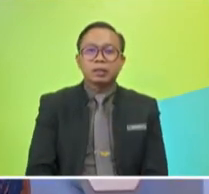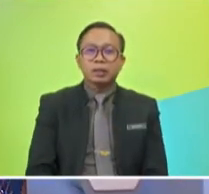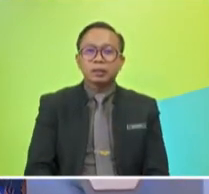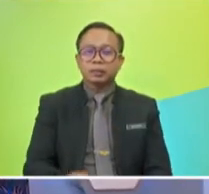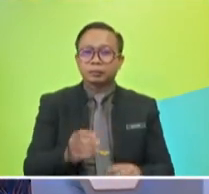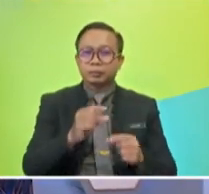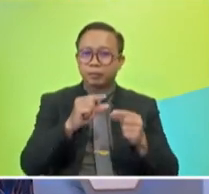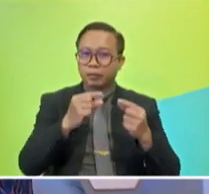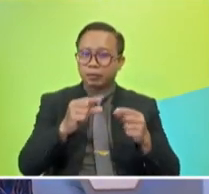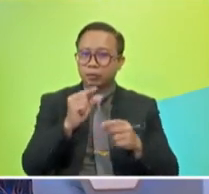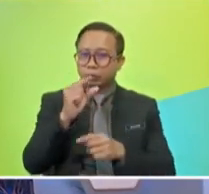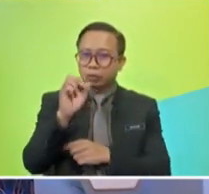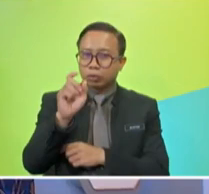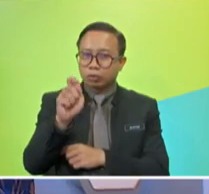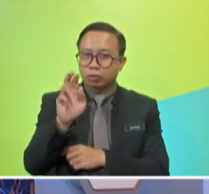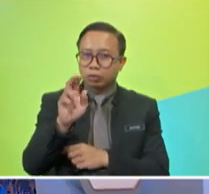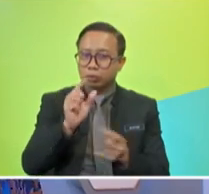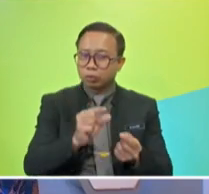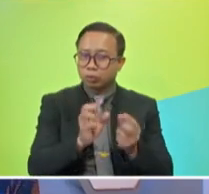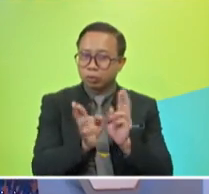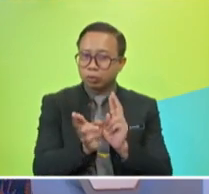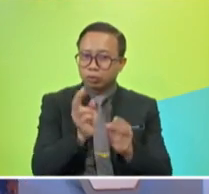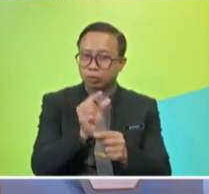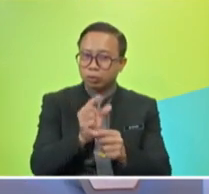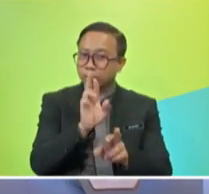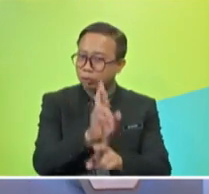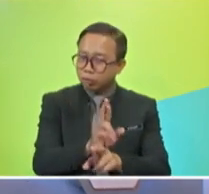menjalankan aktivitas gotong royong Oke